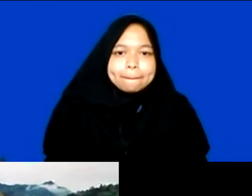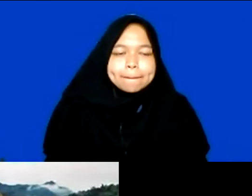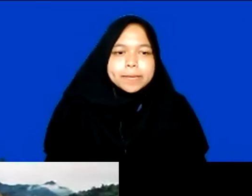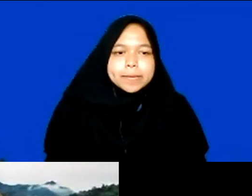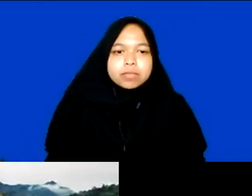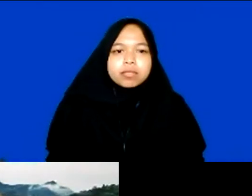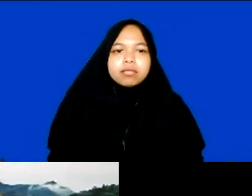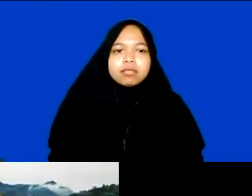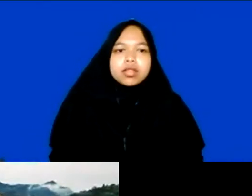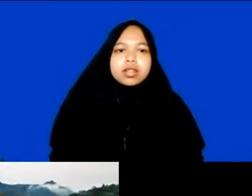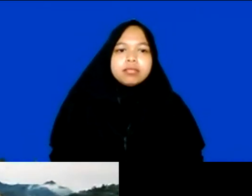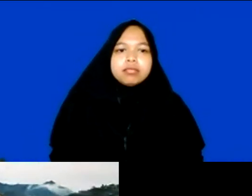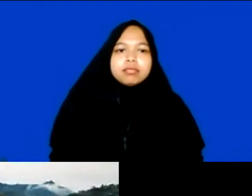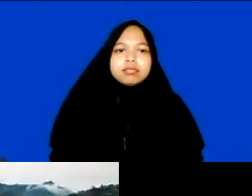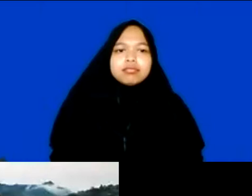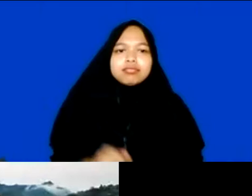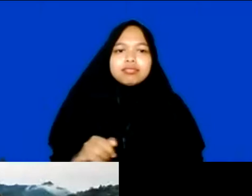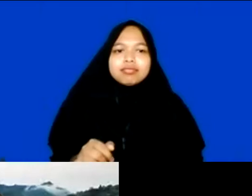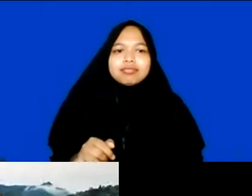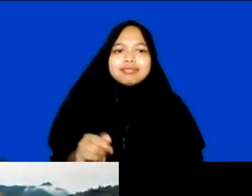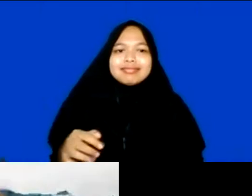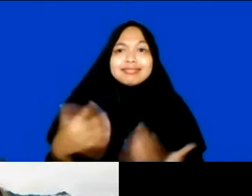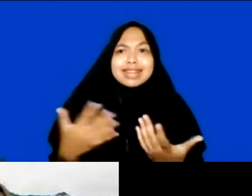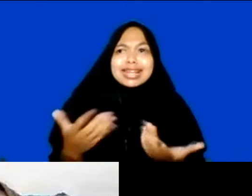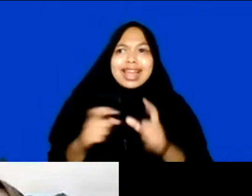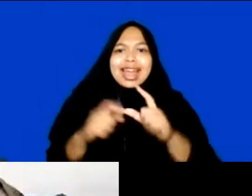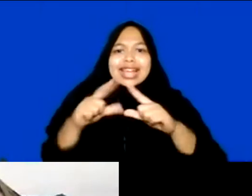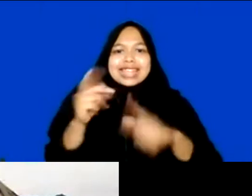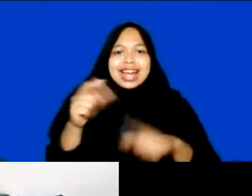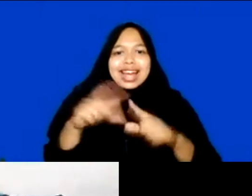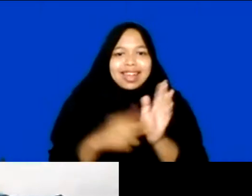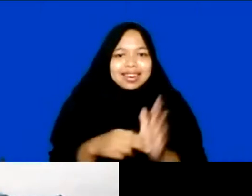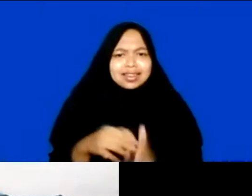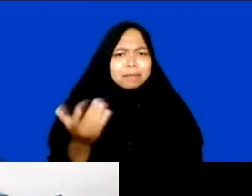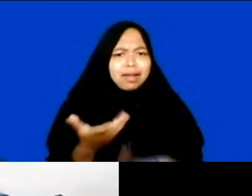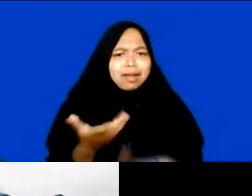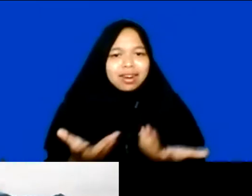Ya, ini saran gimana sarannya? Maksudnya kalau